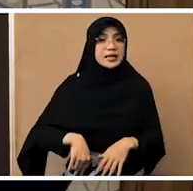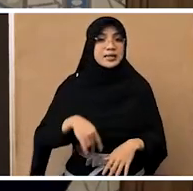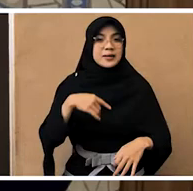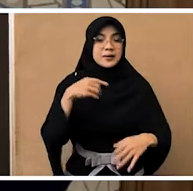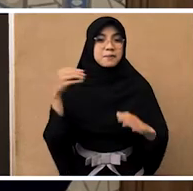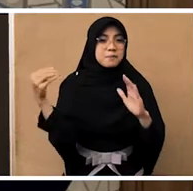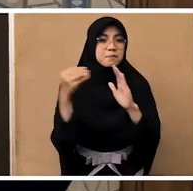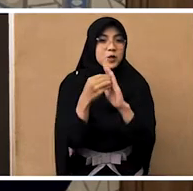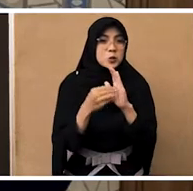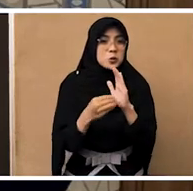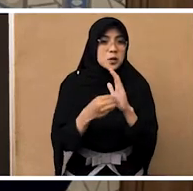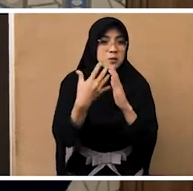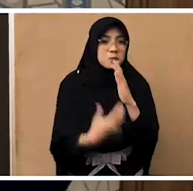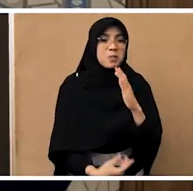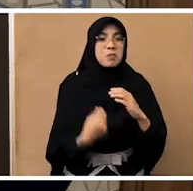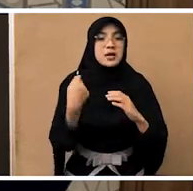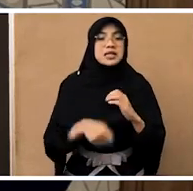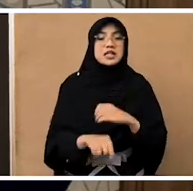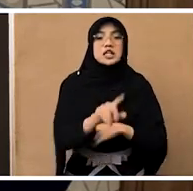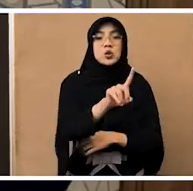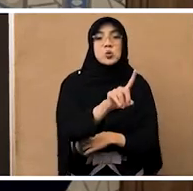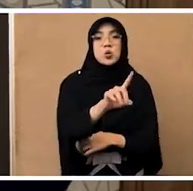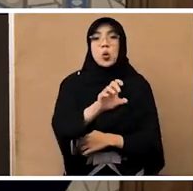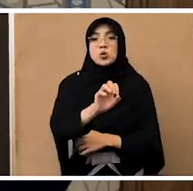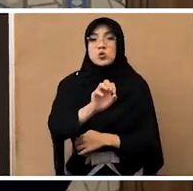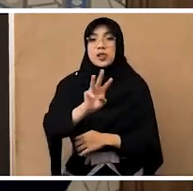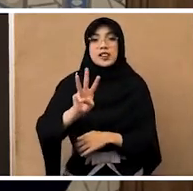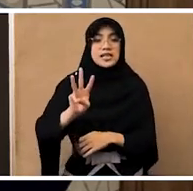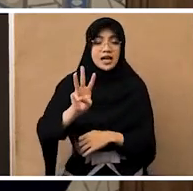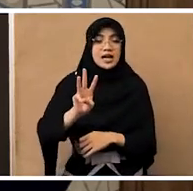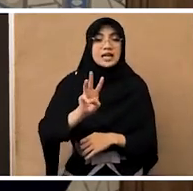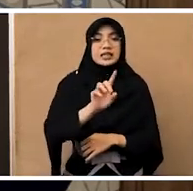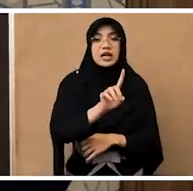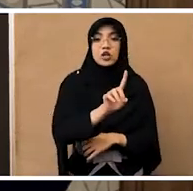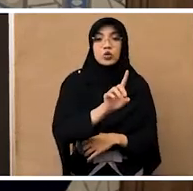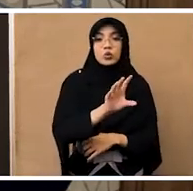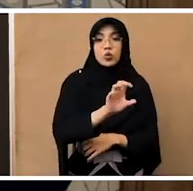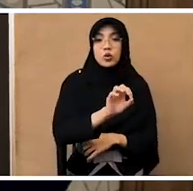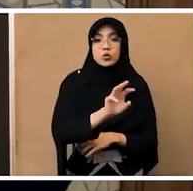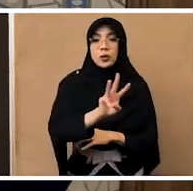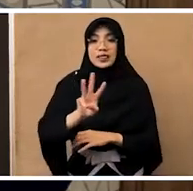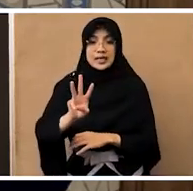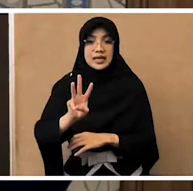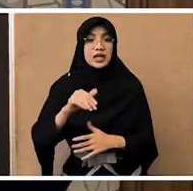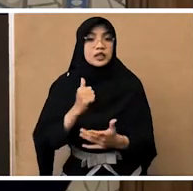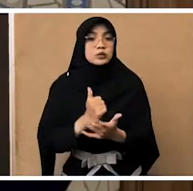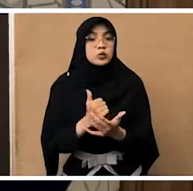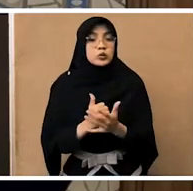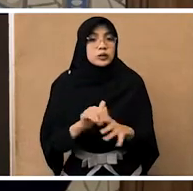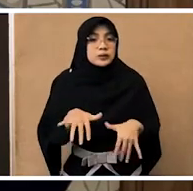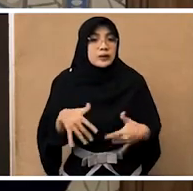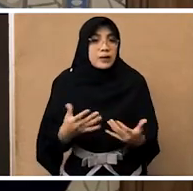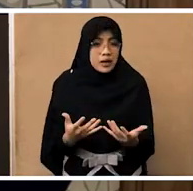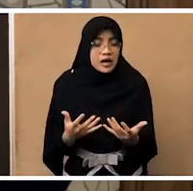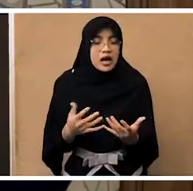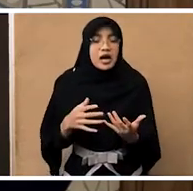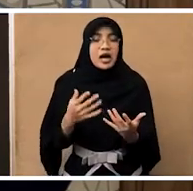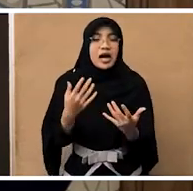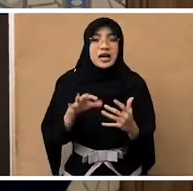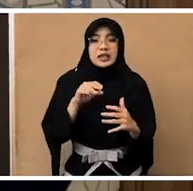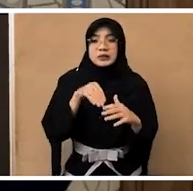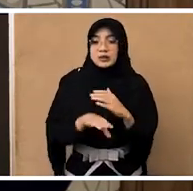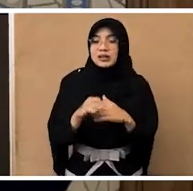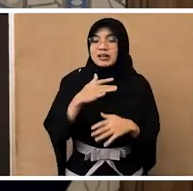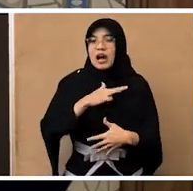poin masukkan kami itu adalah di pasal 103 di pasal 103 ini sebenarnya tersembunyi ini